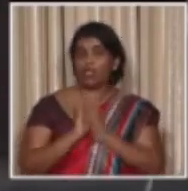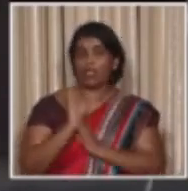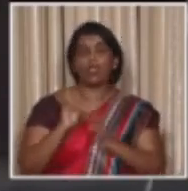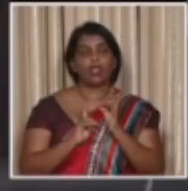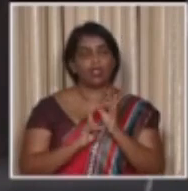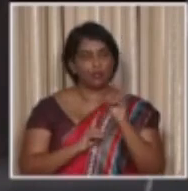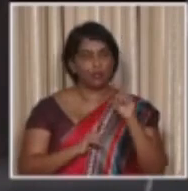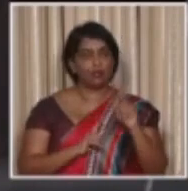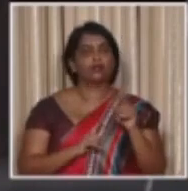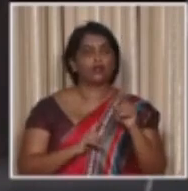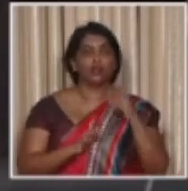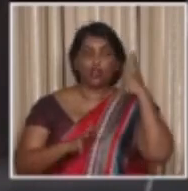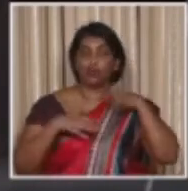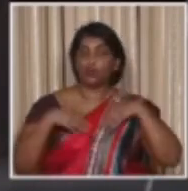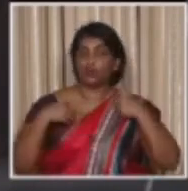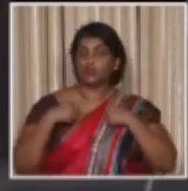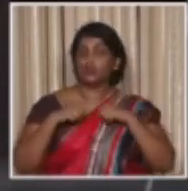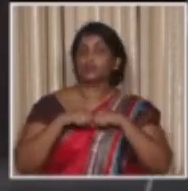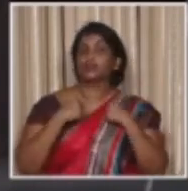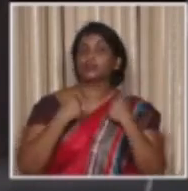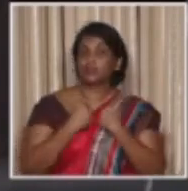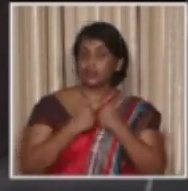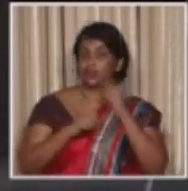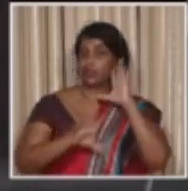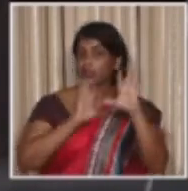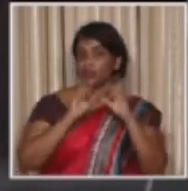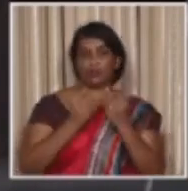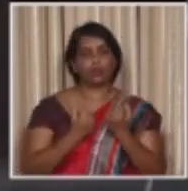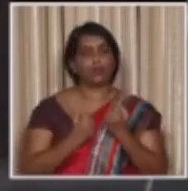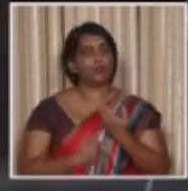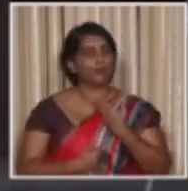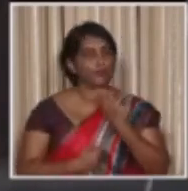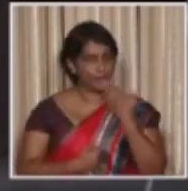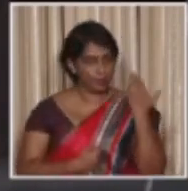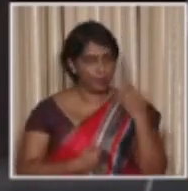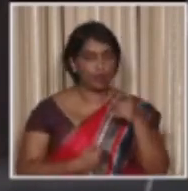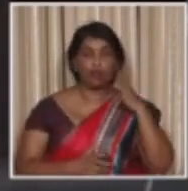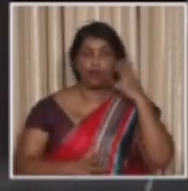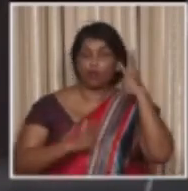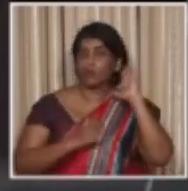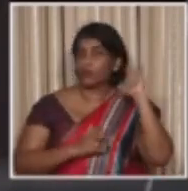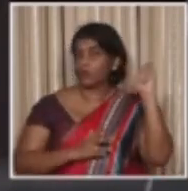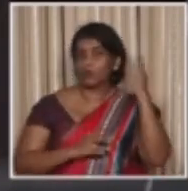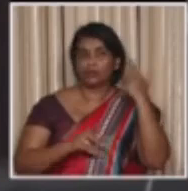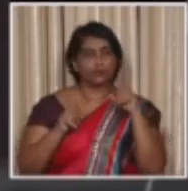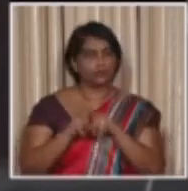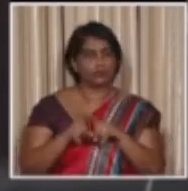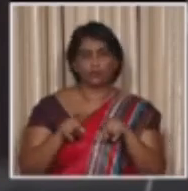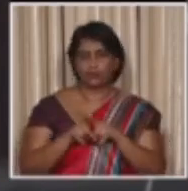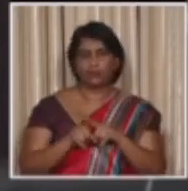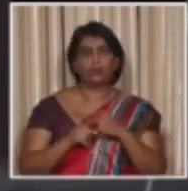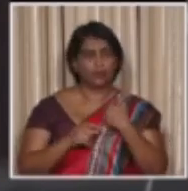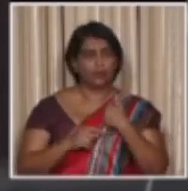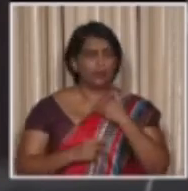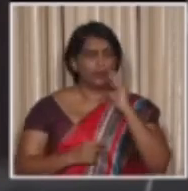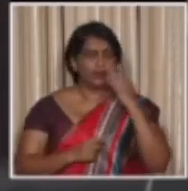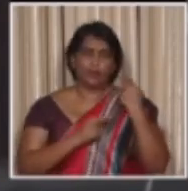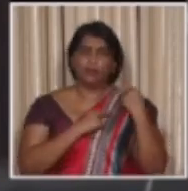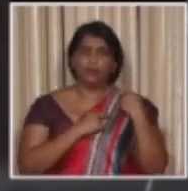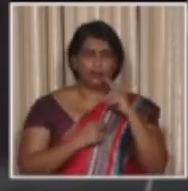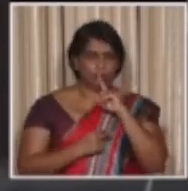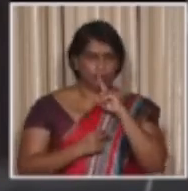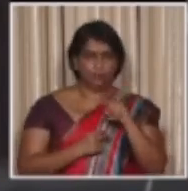සෞඛ්‍ය සංවිධාන ලෝක සෞඛ්‍ය සංවිධානයෙන් තොරතුරු ගන්න පුළුවන් වෙනවා. ලෝකේ කිසිම රටක අනිත් එක මම විශේෂයෙන් වගකීමෙන්